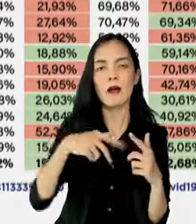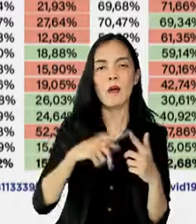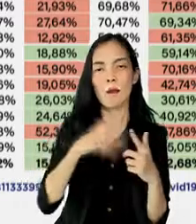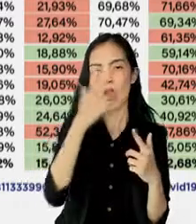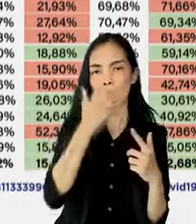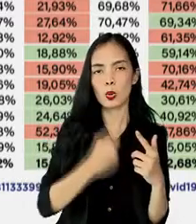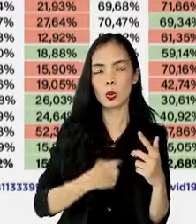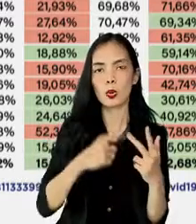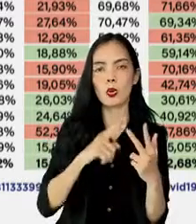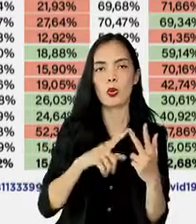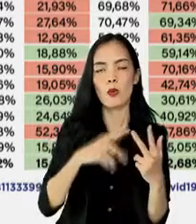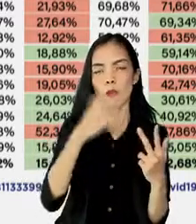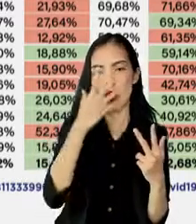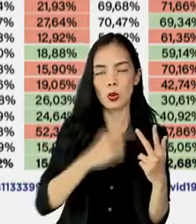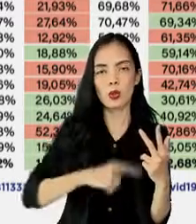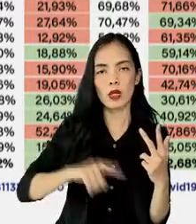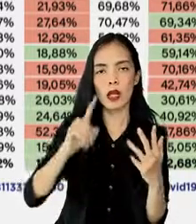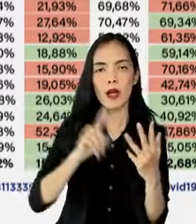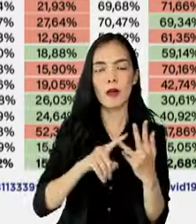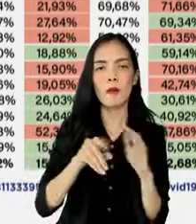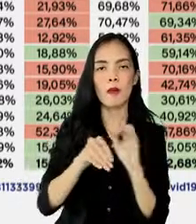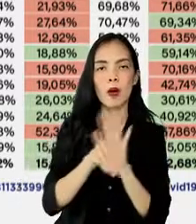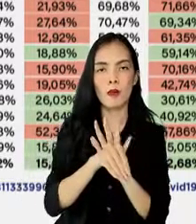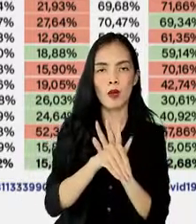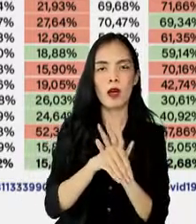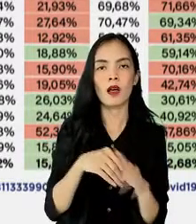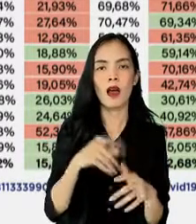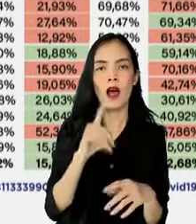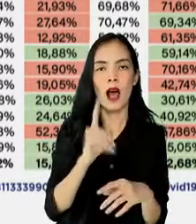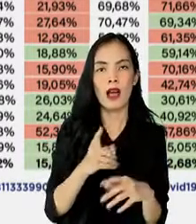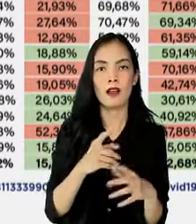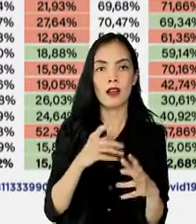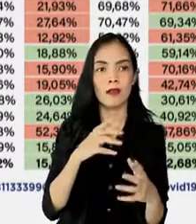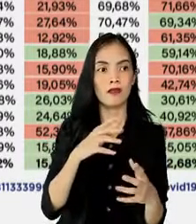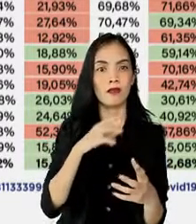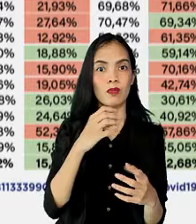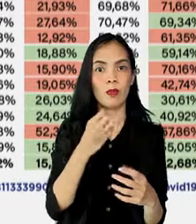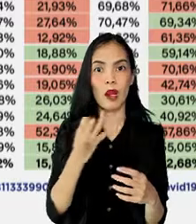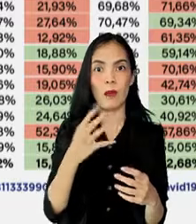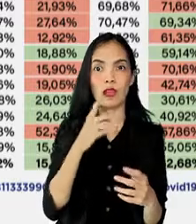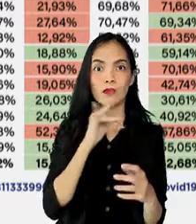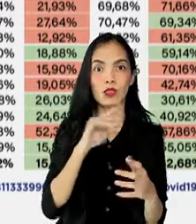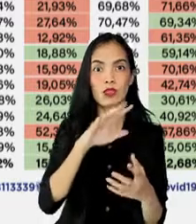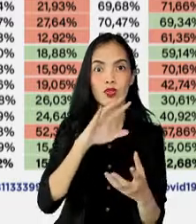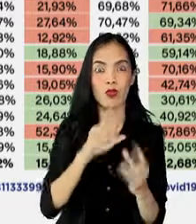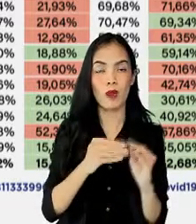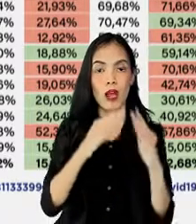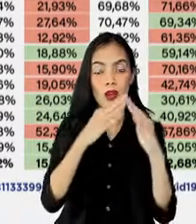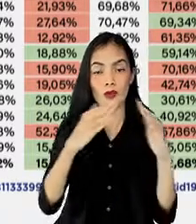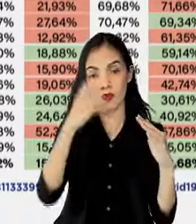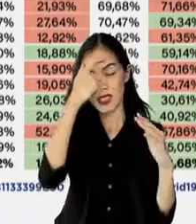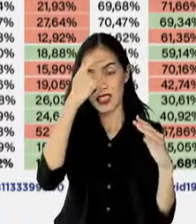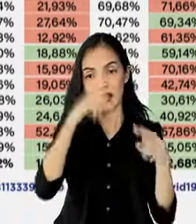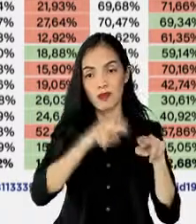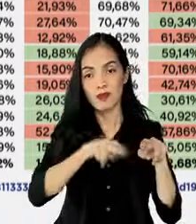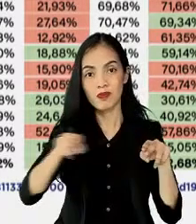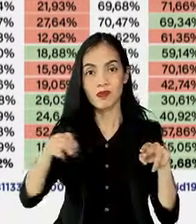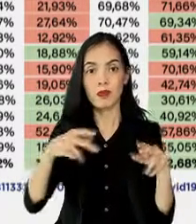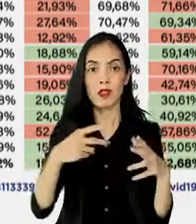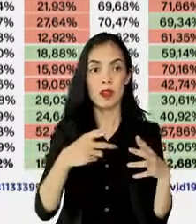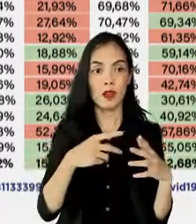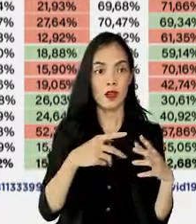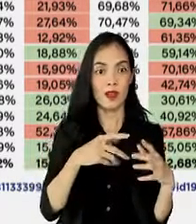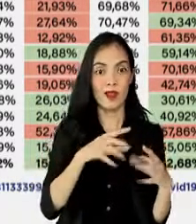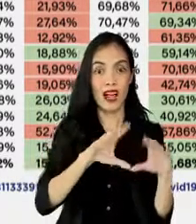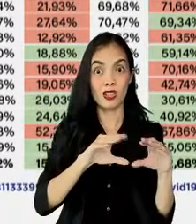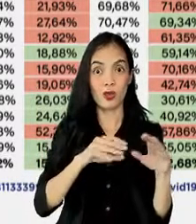Barat beberapa provinsi juga mencatatkan penurunan board cukup signifikan seperti Provinsi DKI Jakarta yang